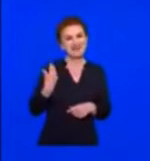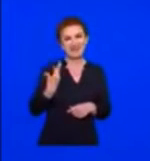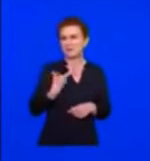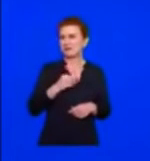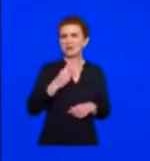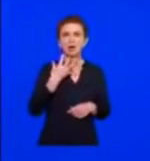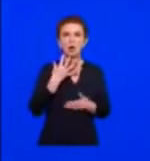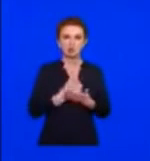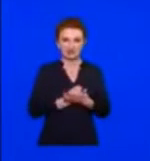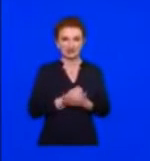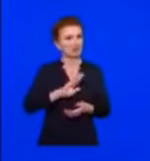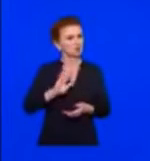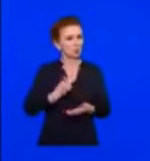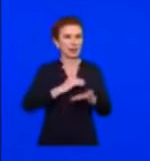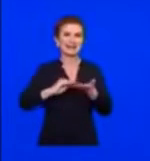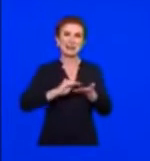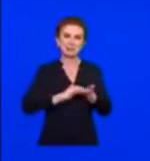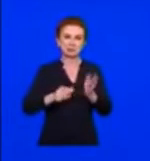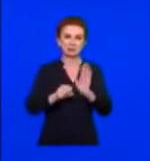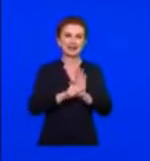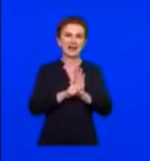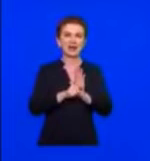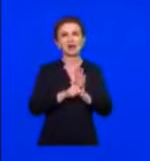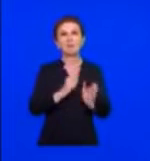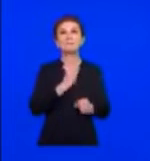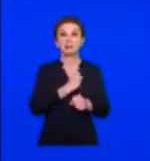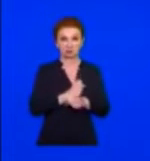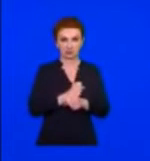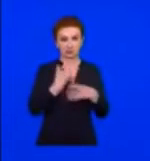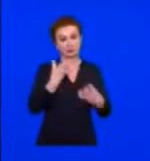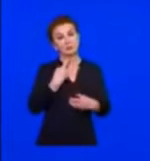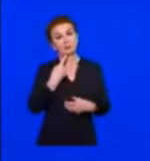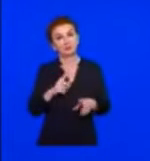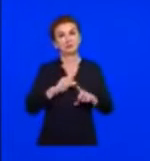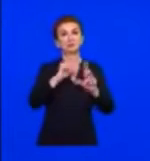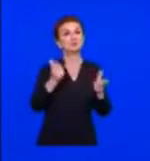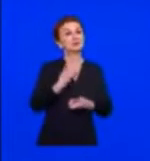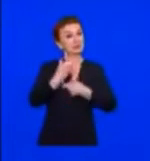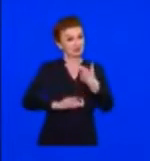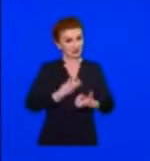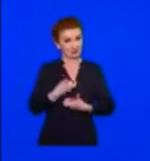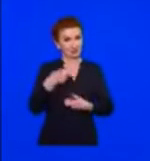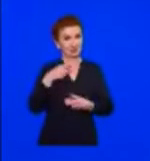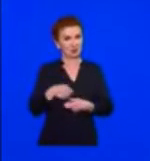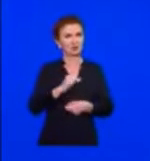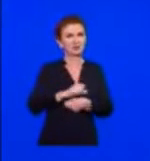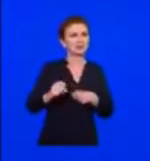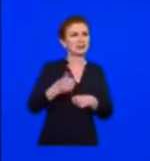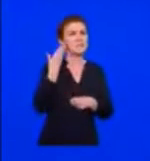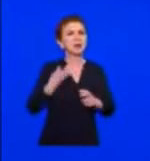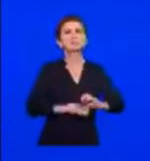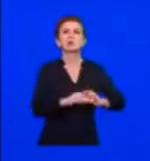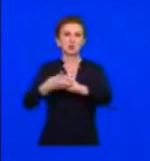dla pracowników. Ja chcę podkreślić, że to, co robimy, to jest podejście bardzo solidarnościowe.